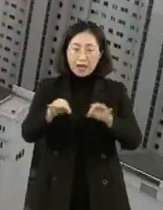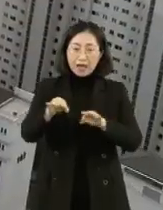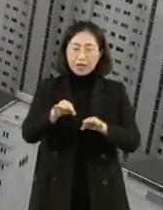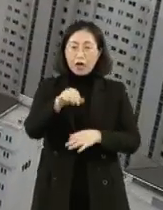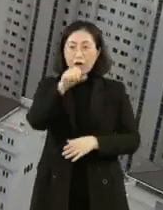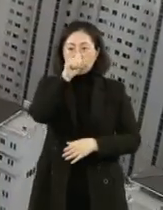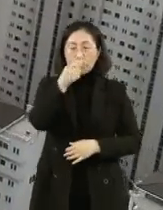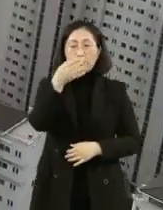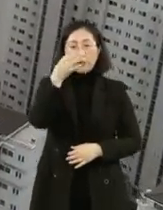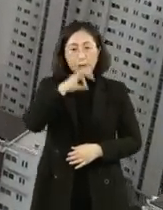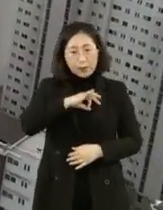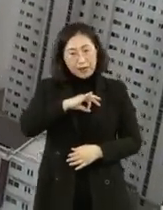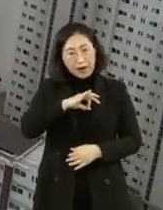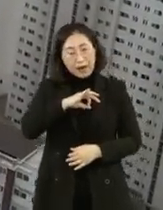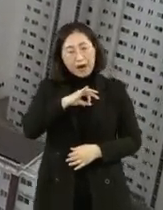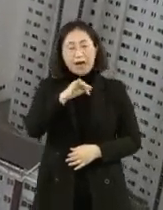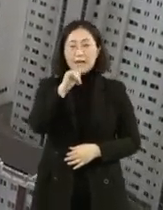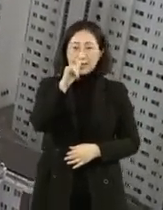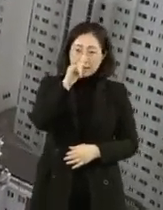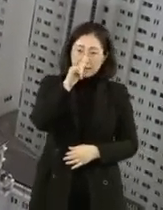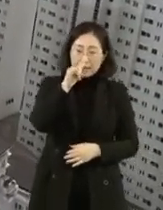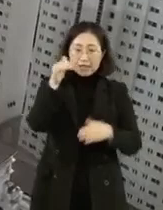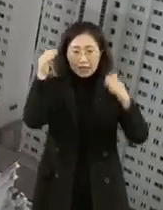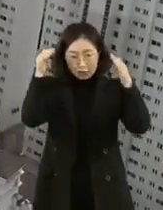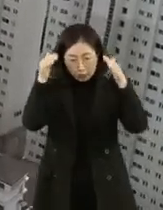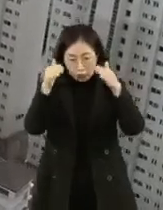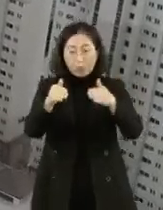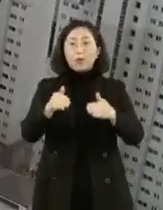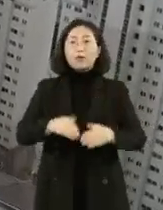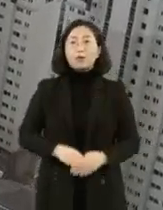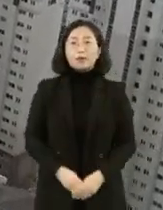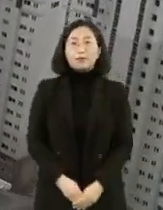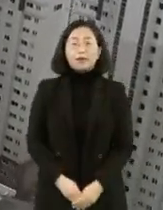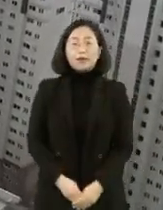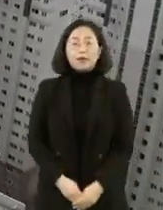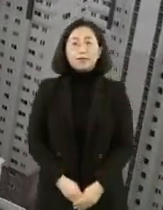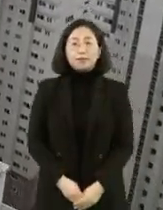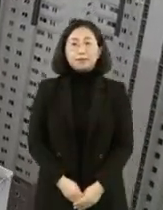실질적인 반응을 이끌어낼 수 있을지 주목됩니다. TJB 김건교입니다.